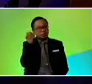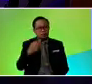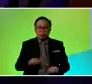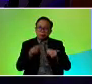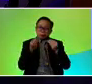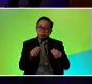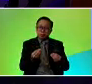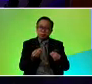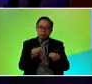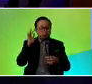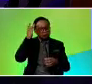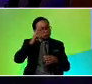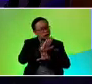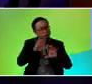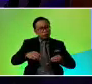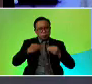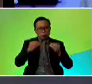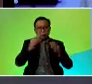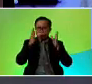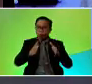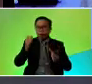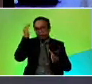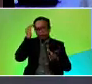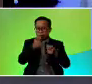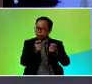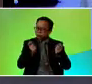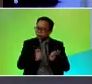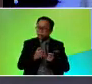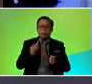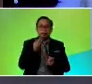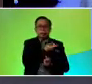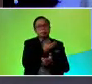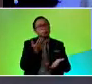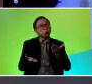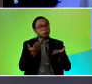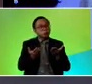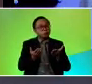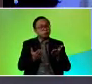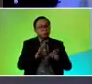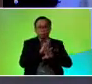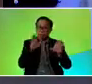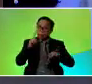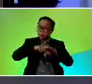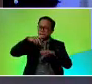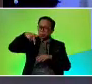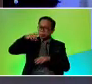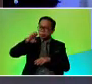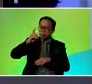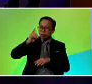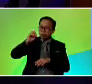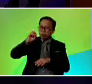Lokasi kita di mana Jangan jangan coba itu mungkin meledakkan kita kepada pedofilia di luar sana